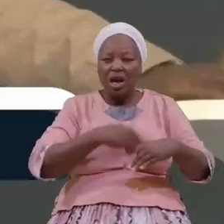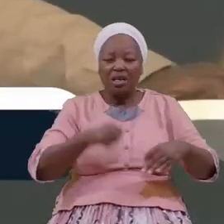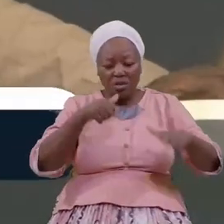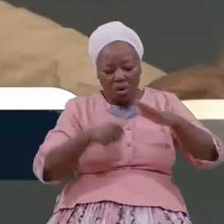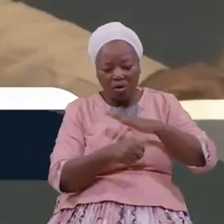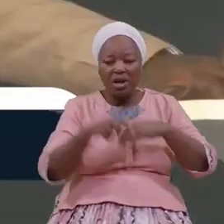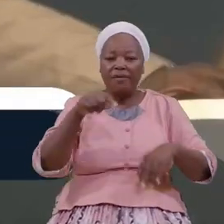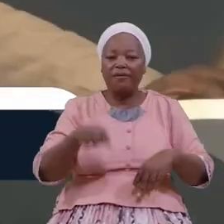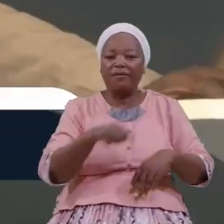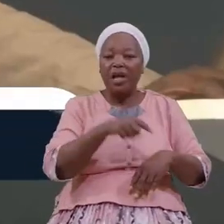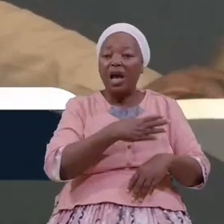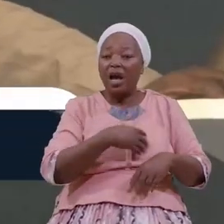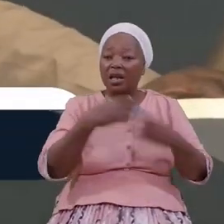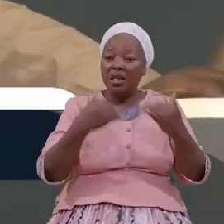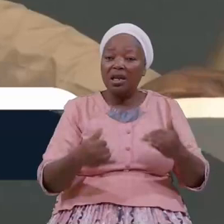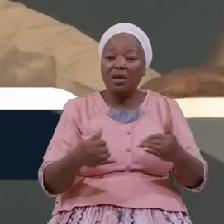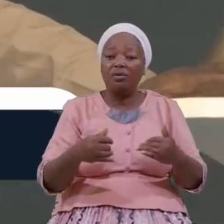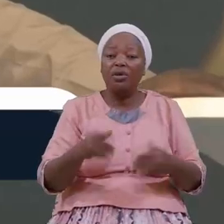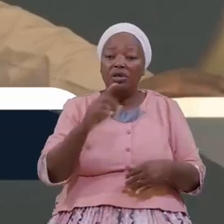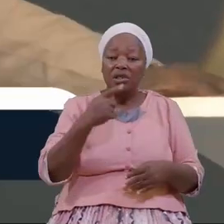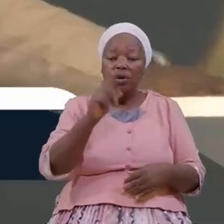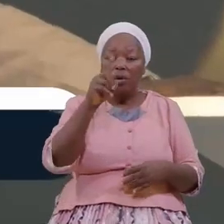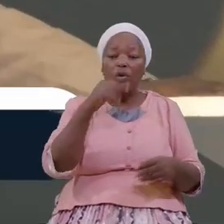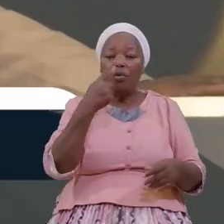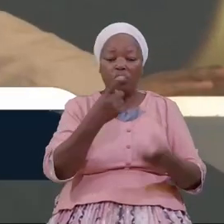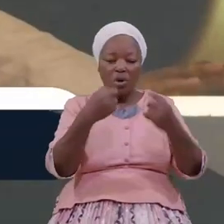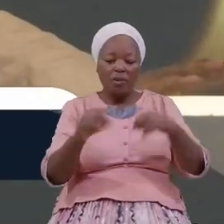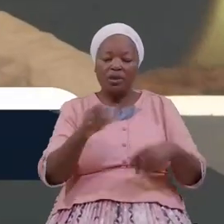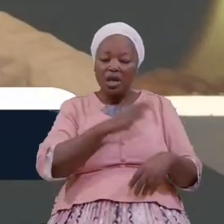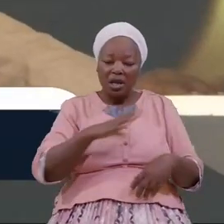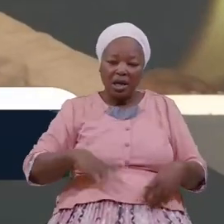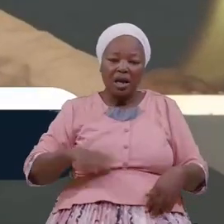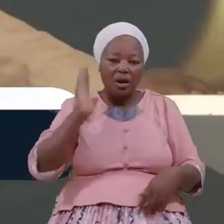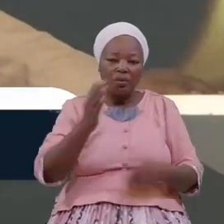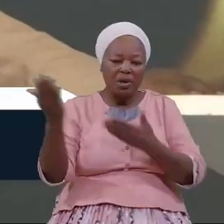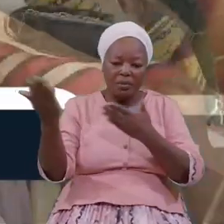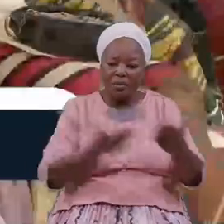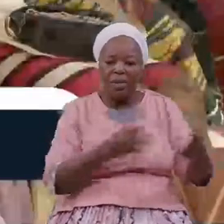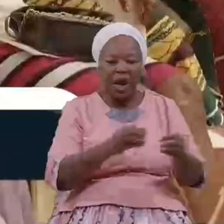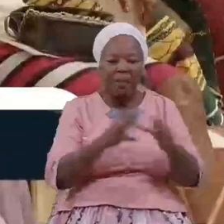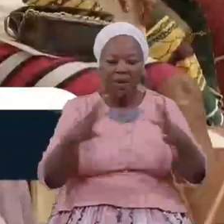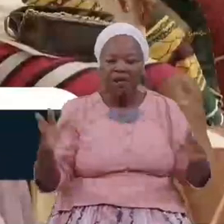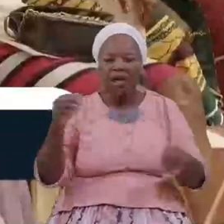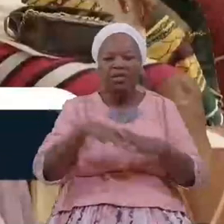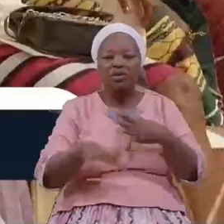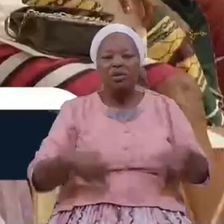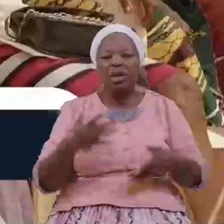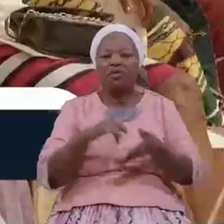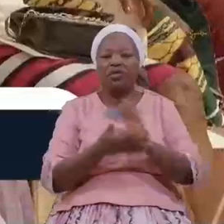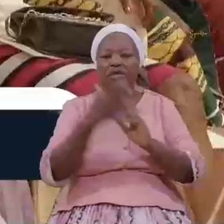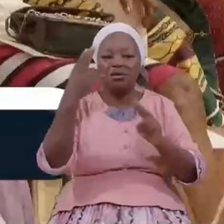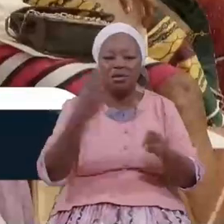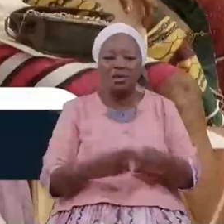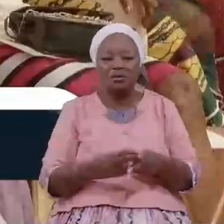sous les pieds. Et celui qui viendra, Christ va apporter l'abondance à votre